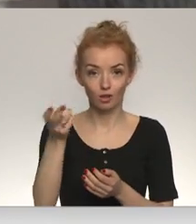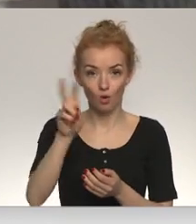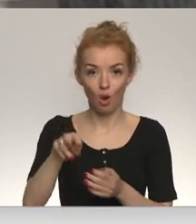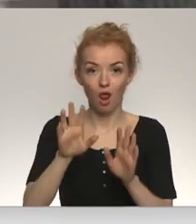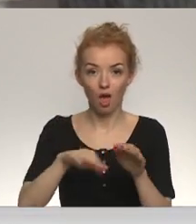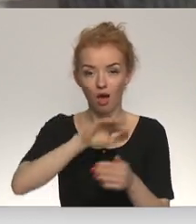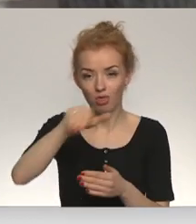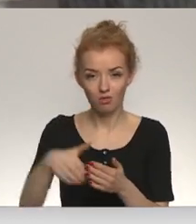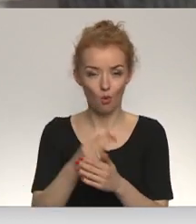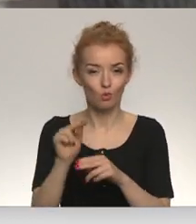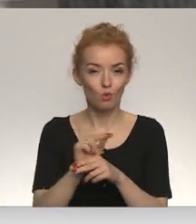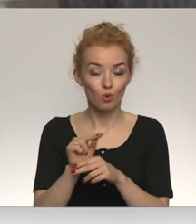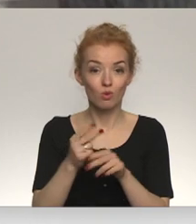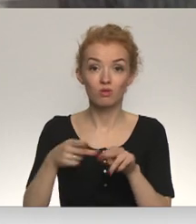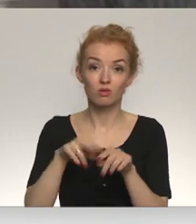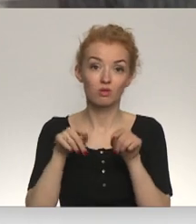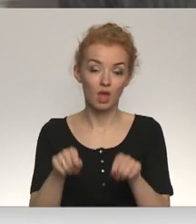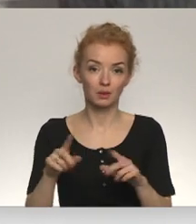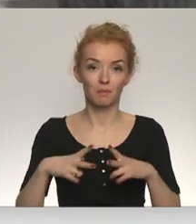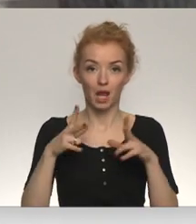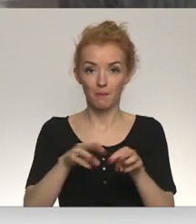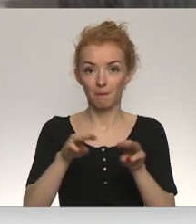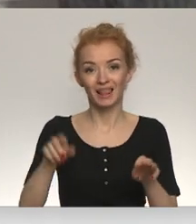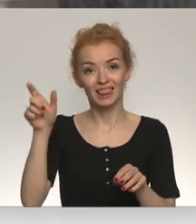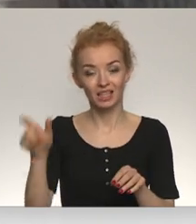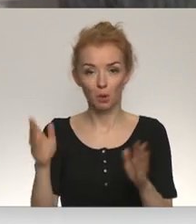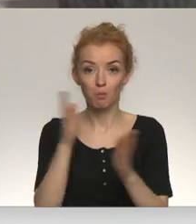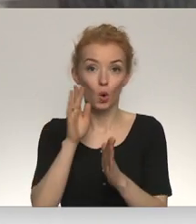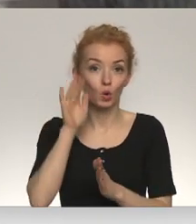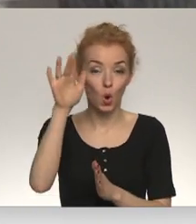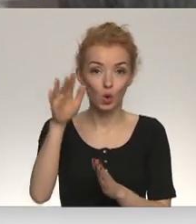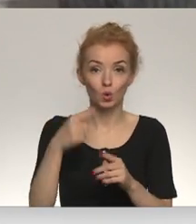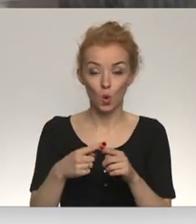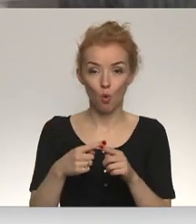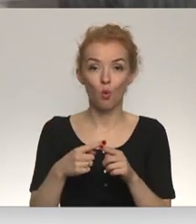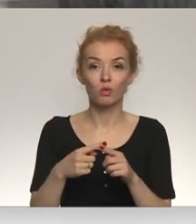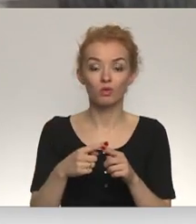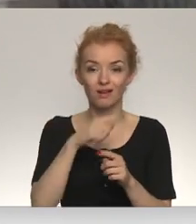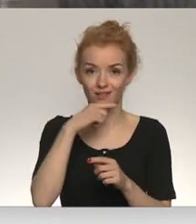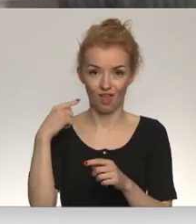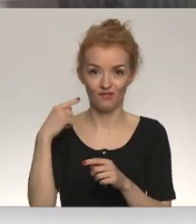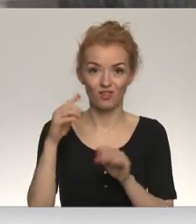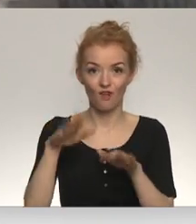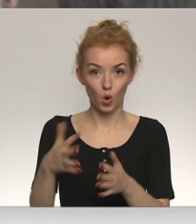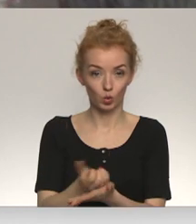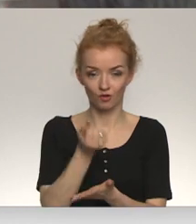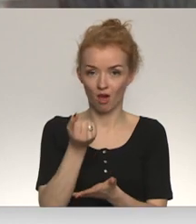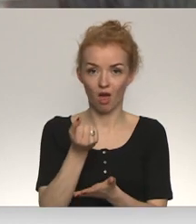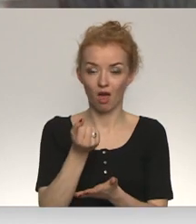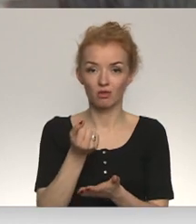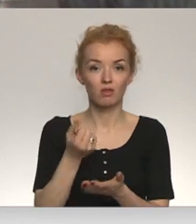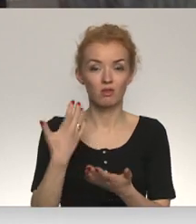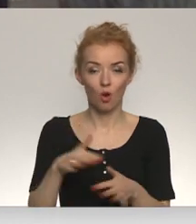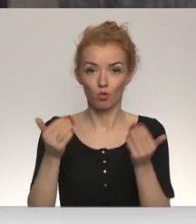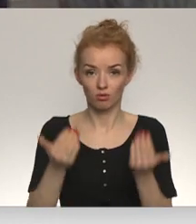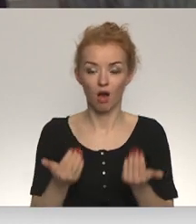to atjaunotu. Tādas ir Ukrainas premjerministra prognozes, un pat nepieļaujot domu, ka Krievija varētu uzvarēt, par to ir jāsāk